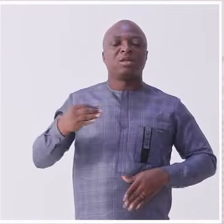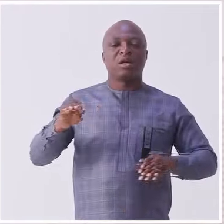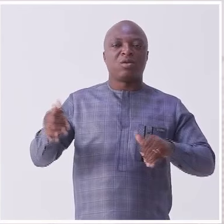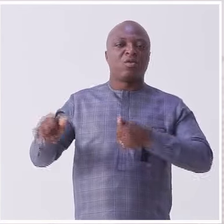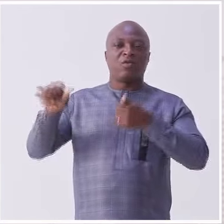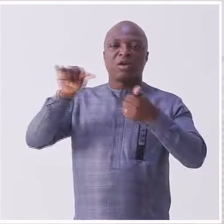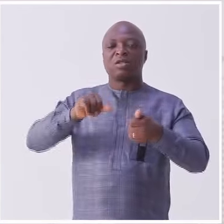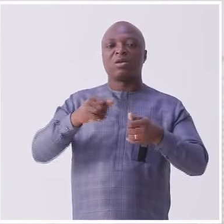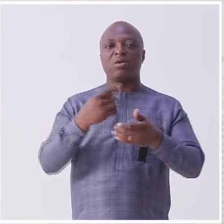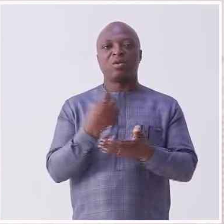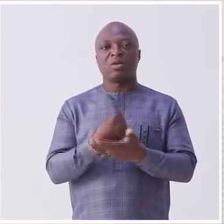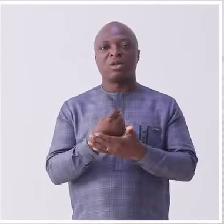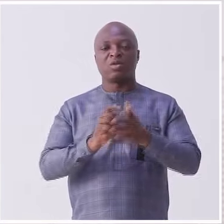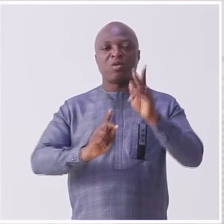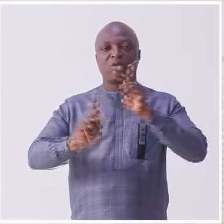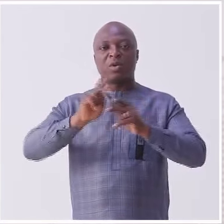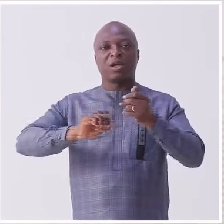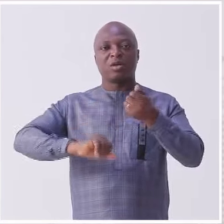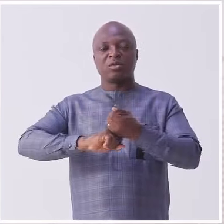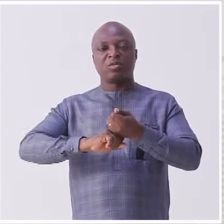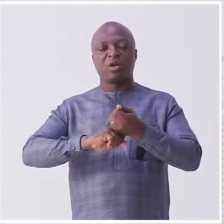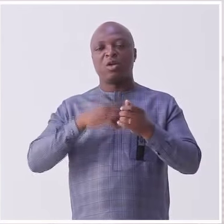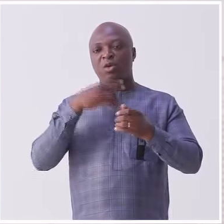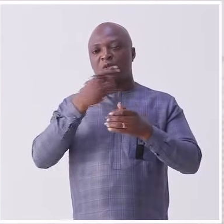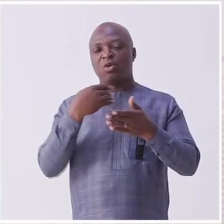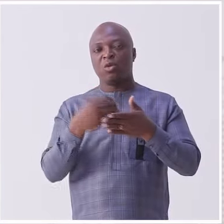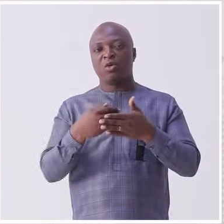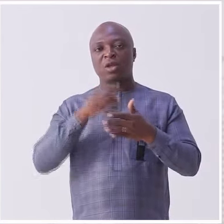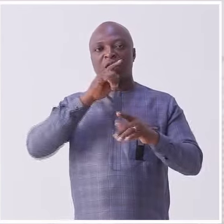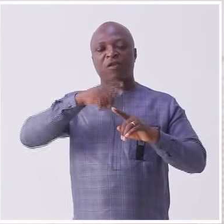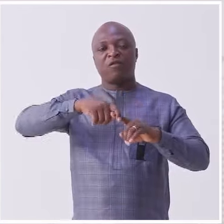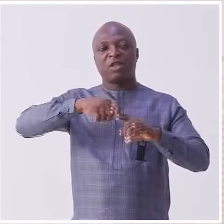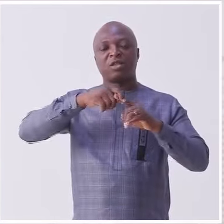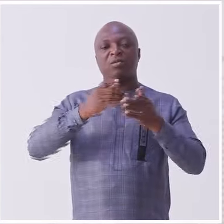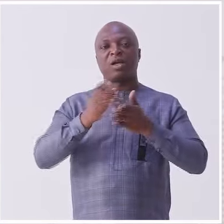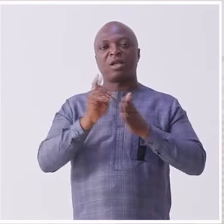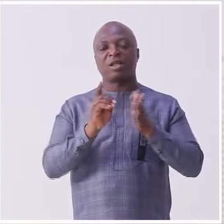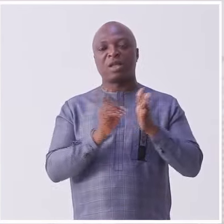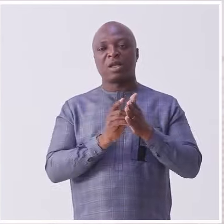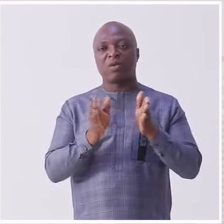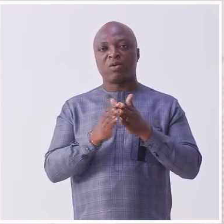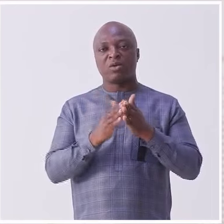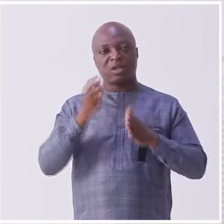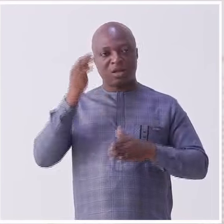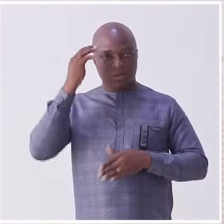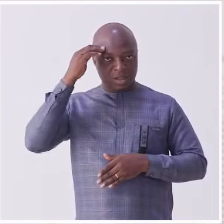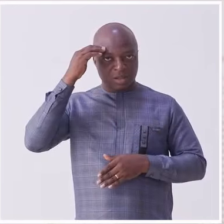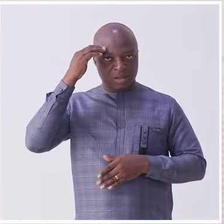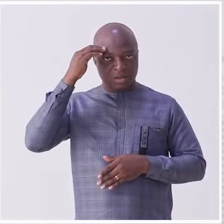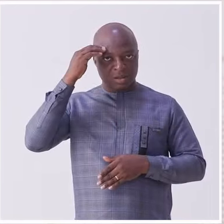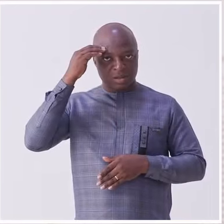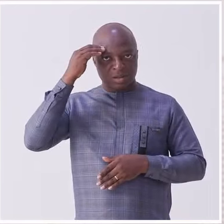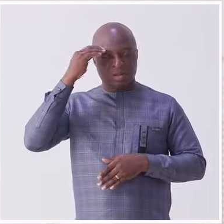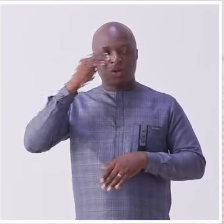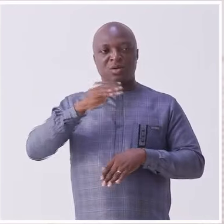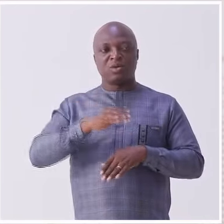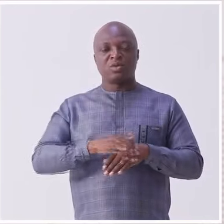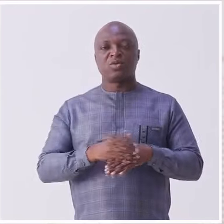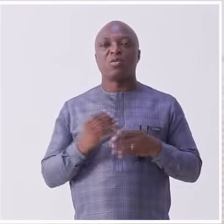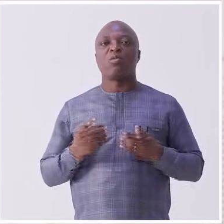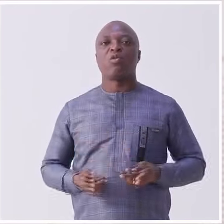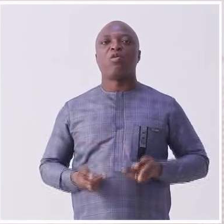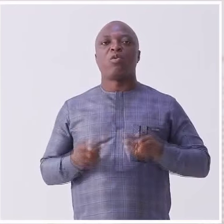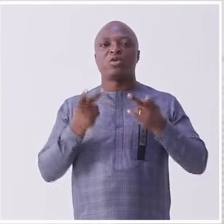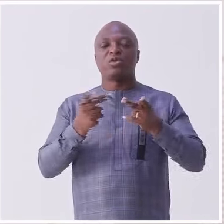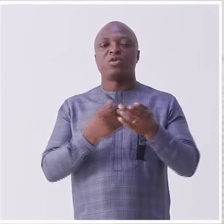public un cautionnement dont le montant est fixé par décret en Conseil des ministres sur